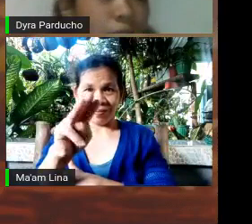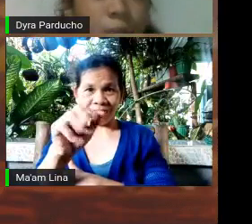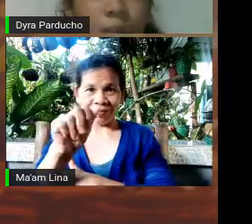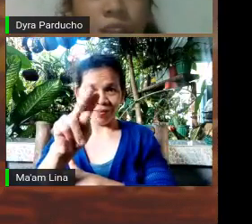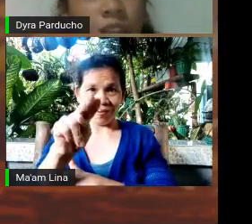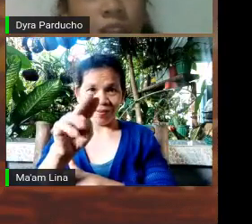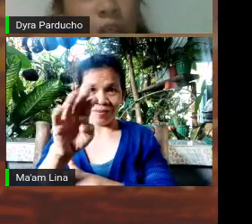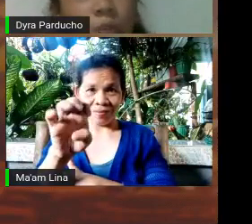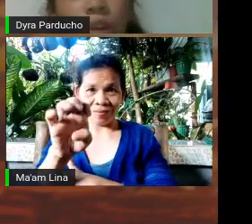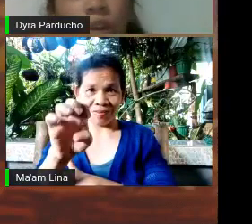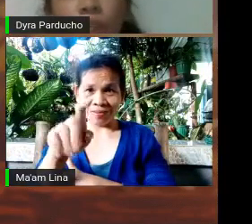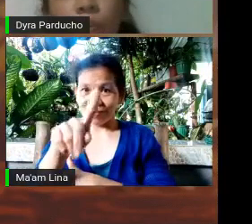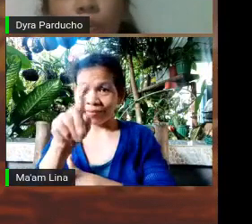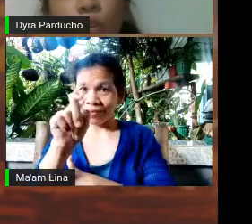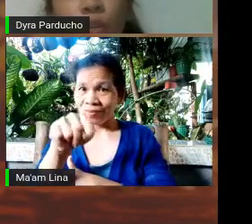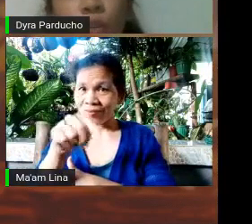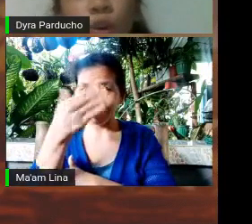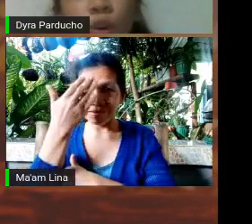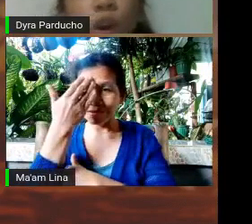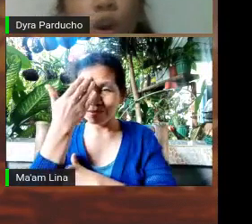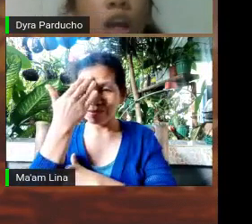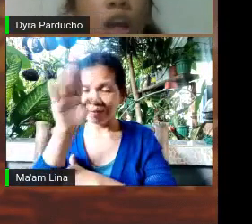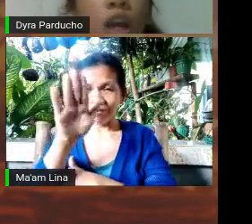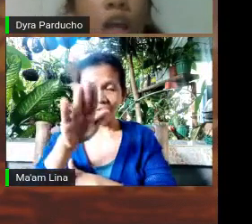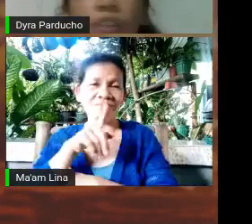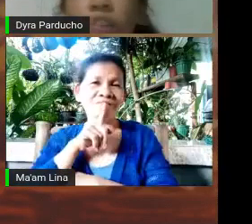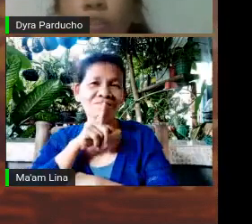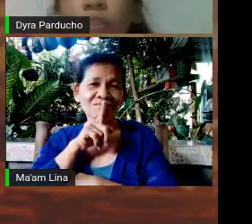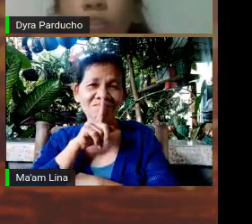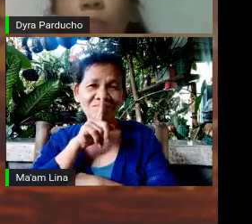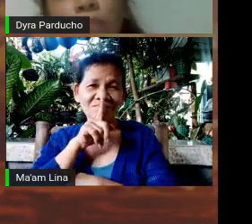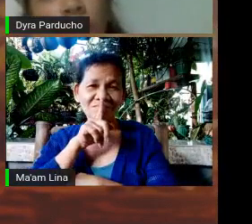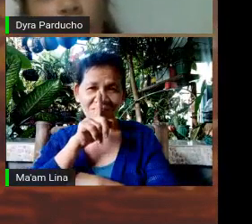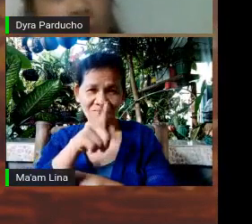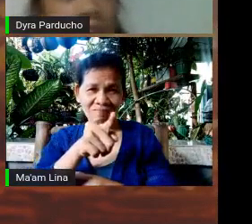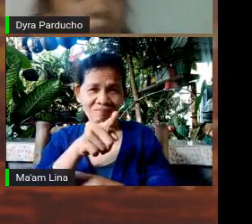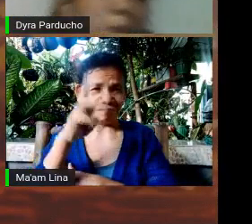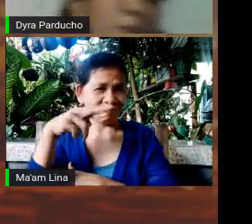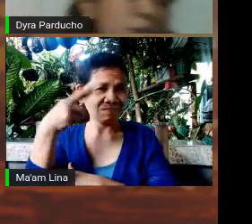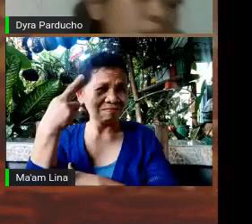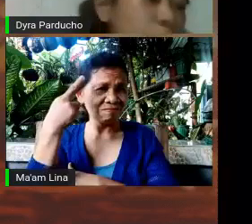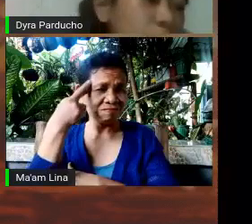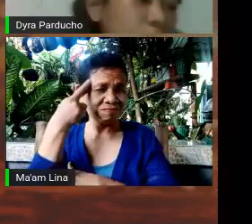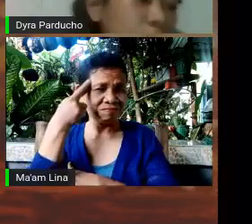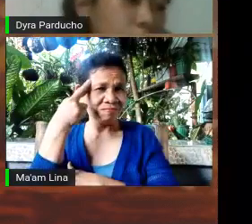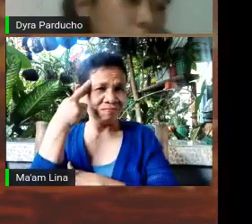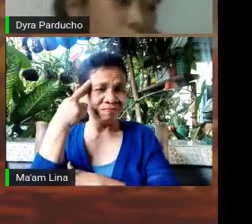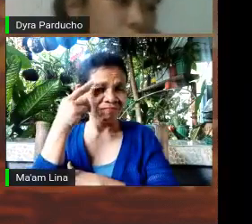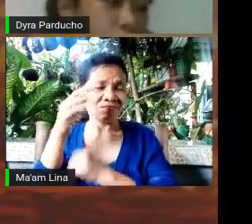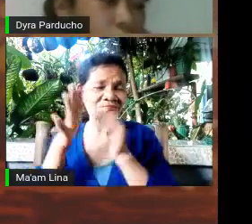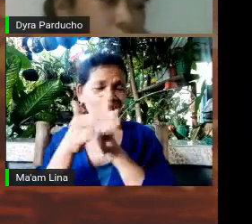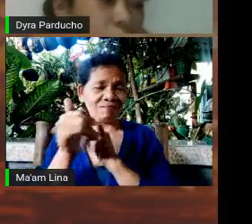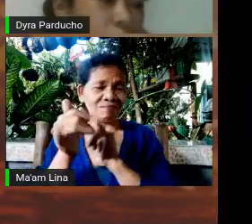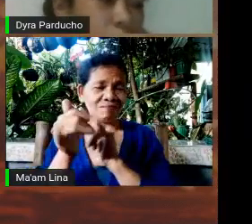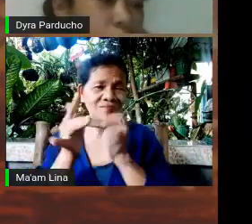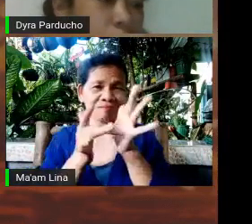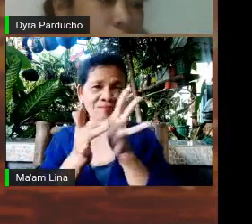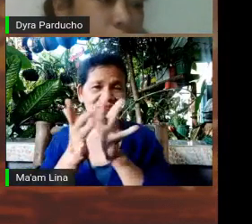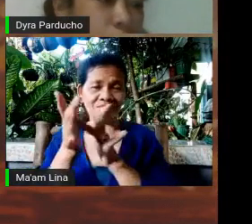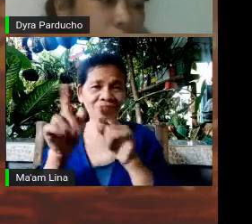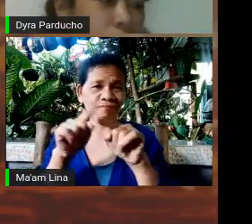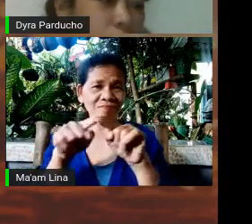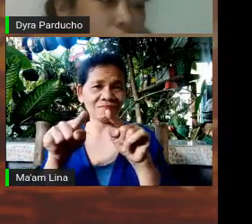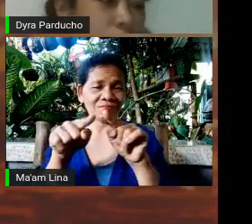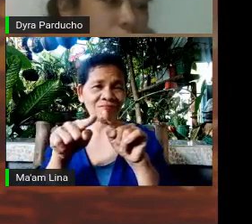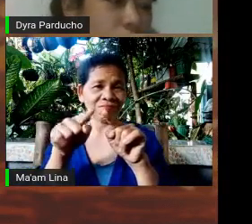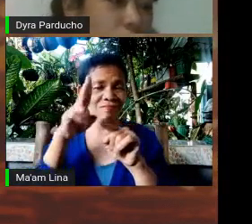So, hindi po natin alam kung ano po yung totoong reason po ng Panginoon. Pero kung papansin po natin, dinala po niya